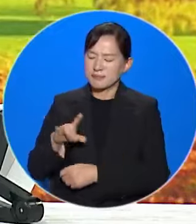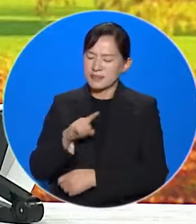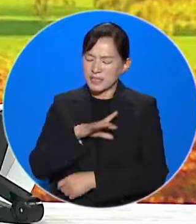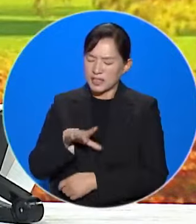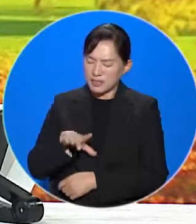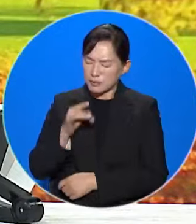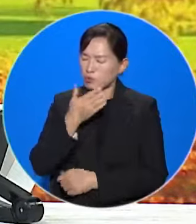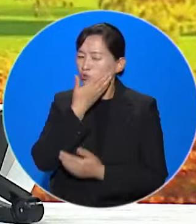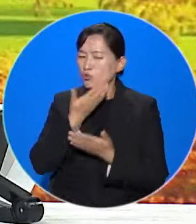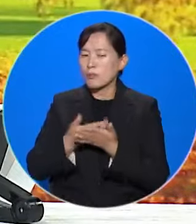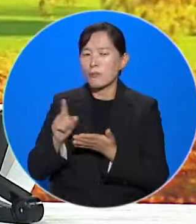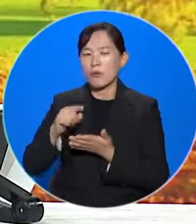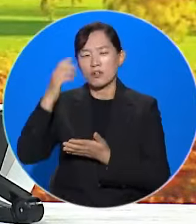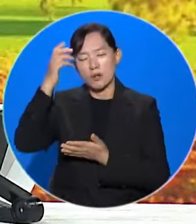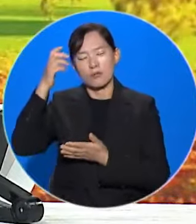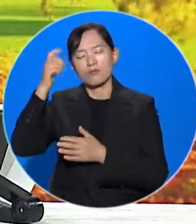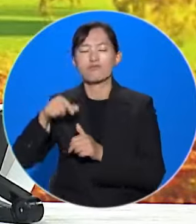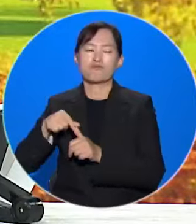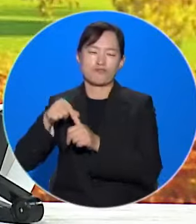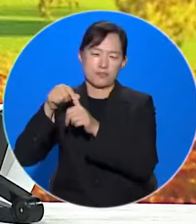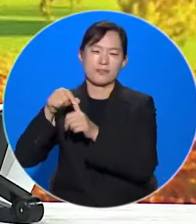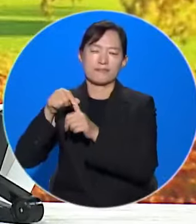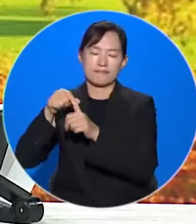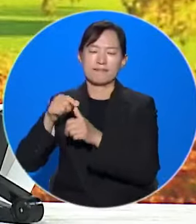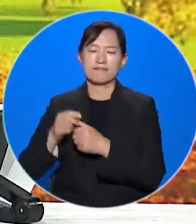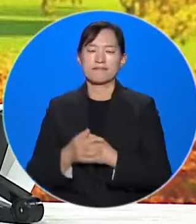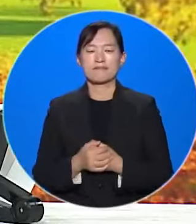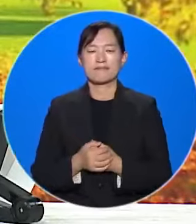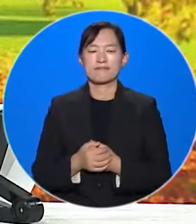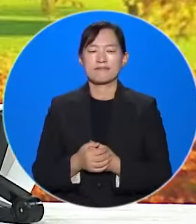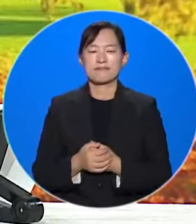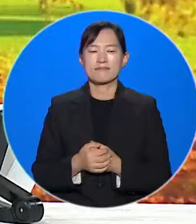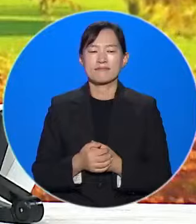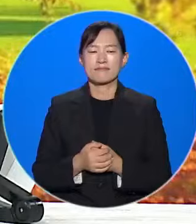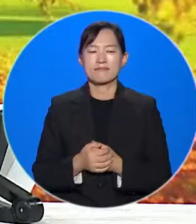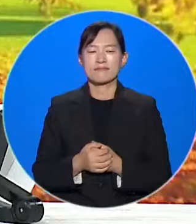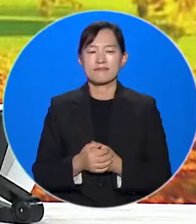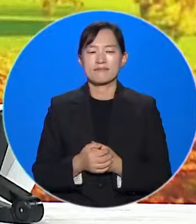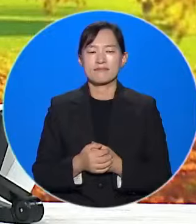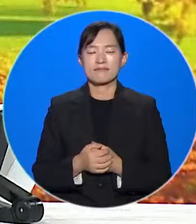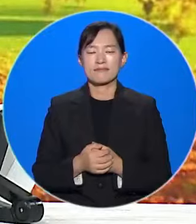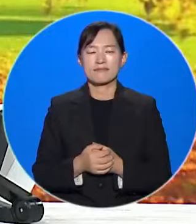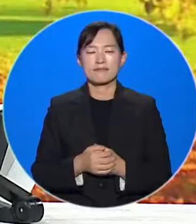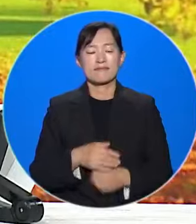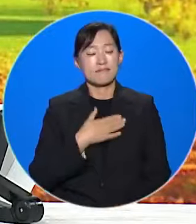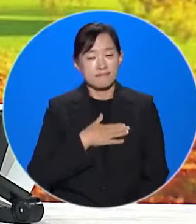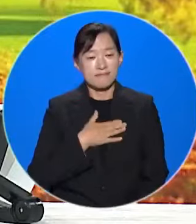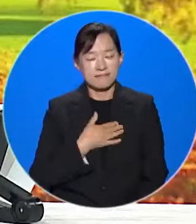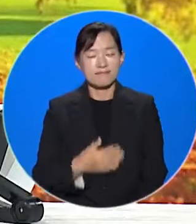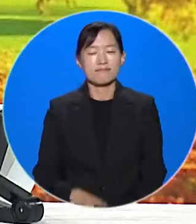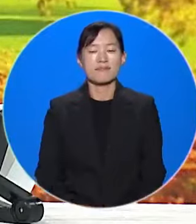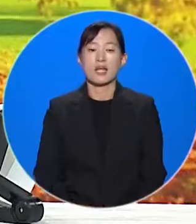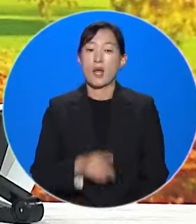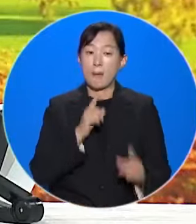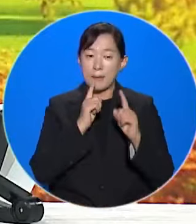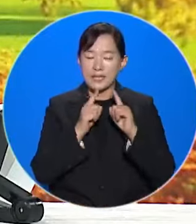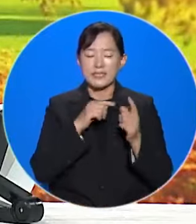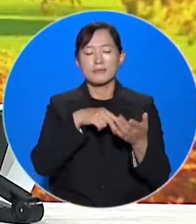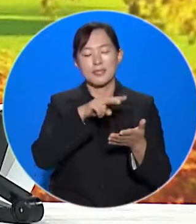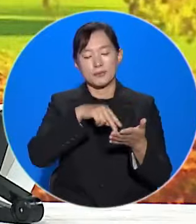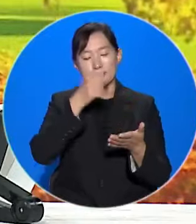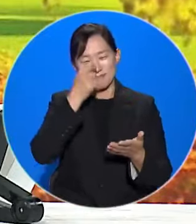구원이 중요하니까 또. 첫 번째는 영혼을 구원해서 천국은 가야 되니까요. 네. 네, 그래요, 권사님. 권사님 제가 말씀한 구절